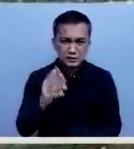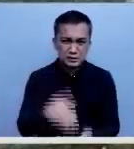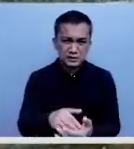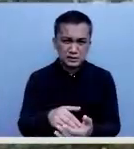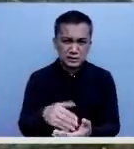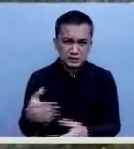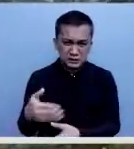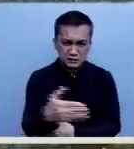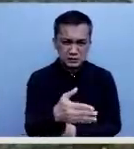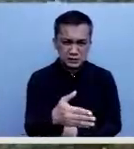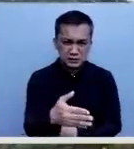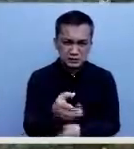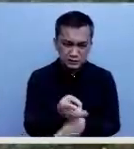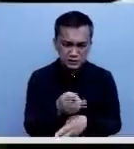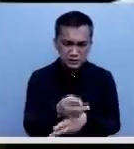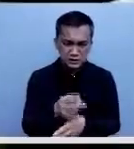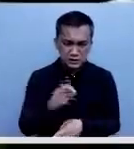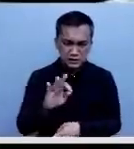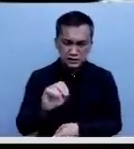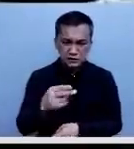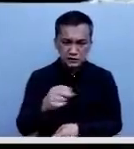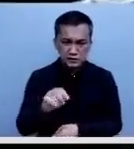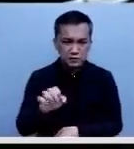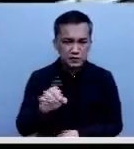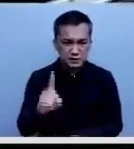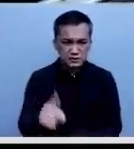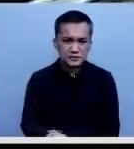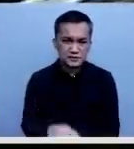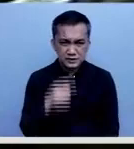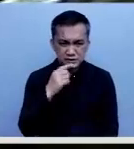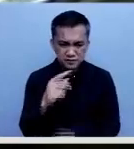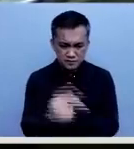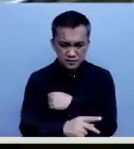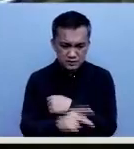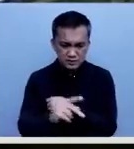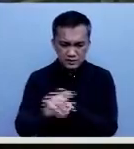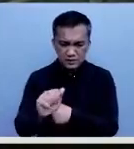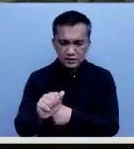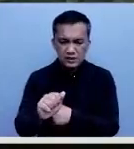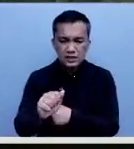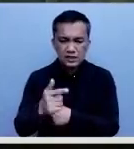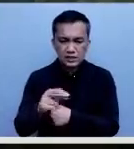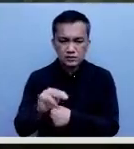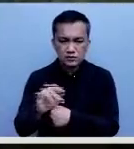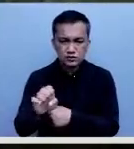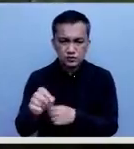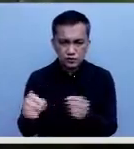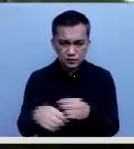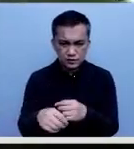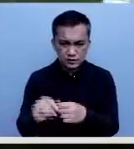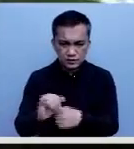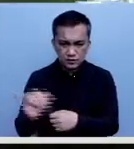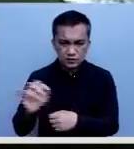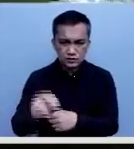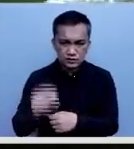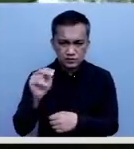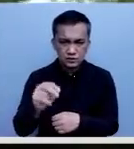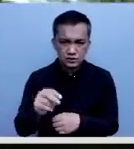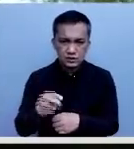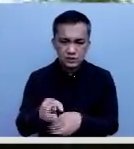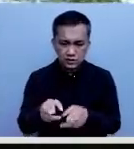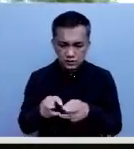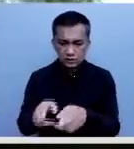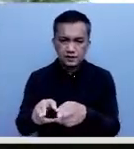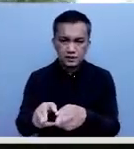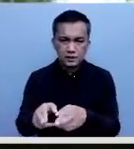fingerlings na inaalagaan sa fish pond. Ayon sa Provincial Agriculture Office ng Ilocos Norte, umapaw ang tubig sa mga ilog at creek kaya